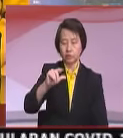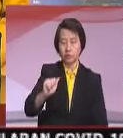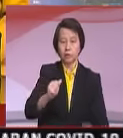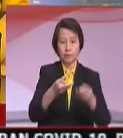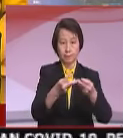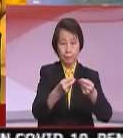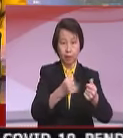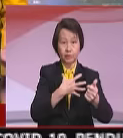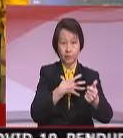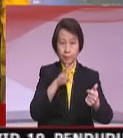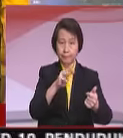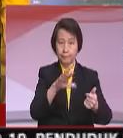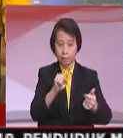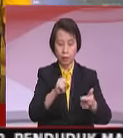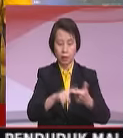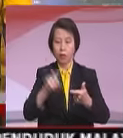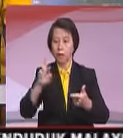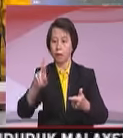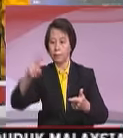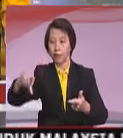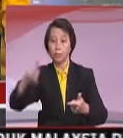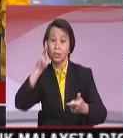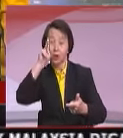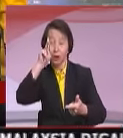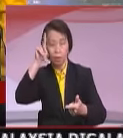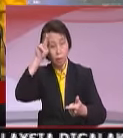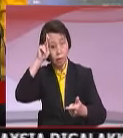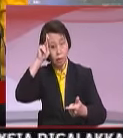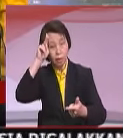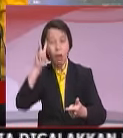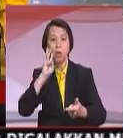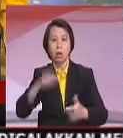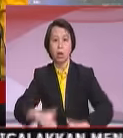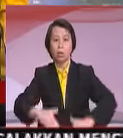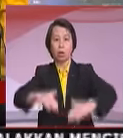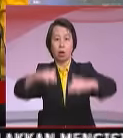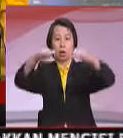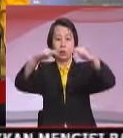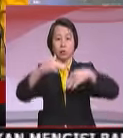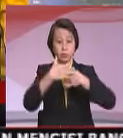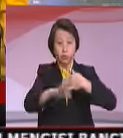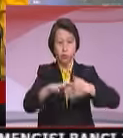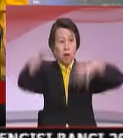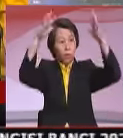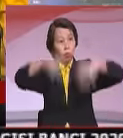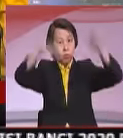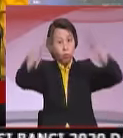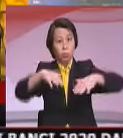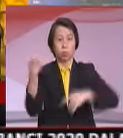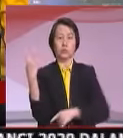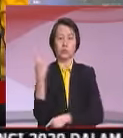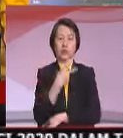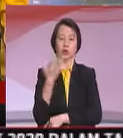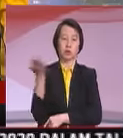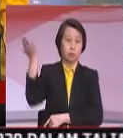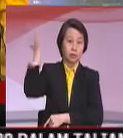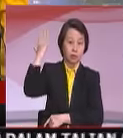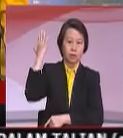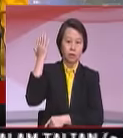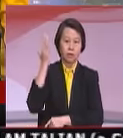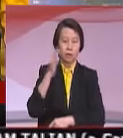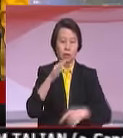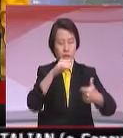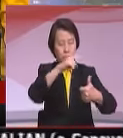Mas dan Rantau Panjang Kelantan mula dinaiki air selepas hujan lebat sejak kemarin. Ia melibatkan pos Ibrahim